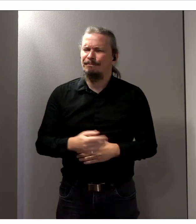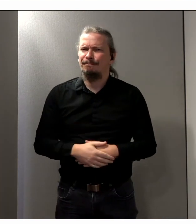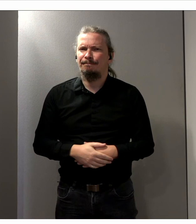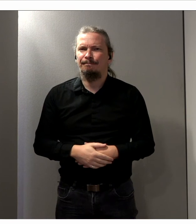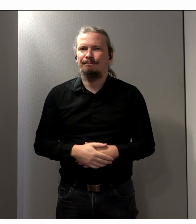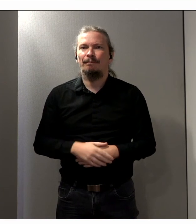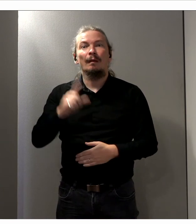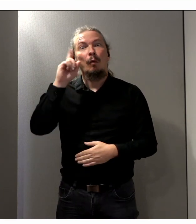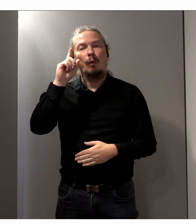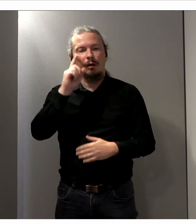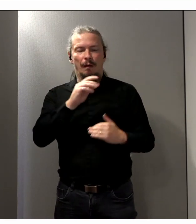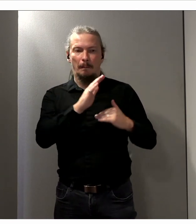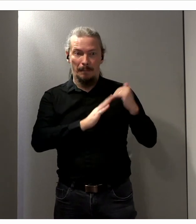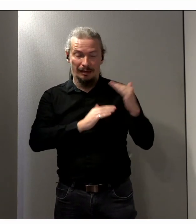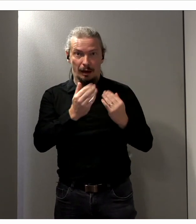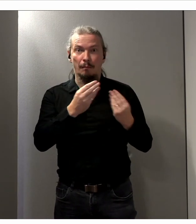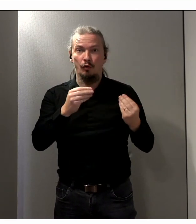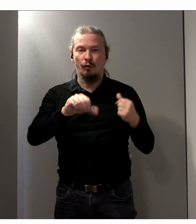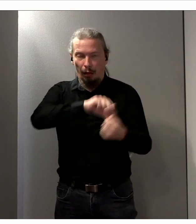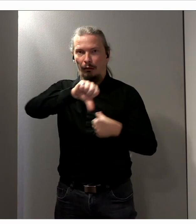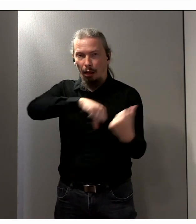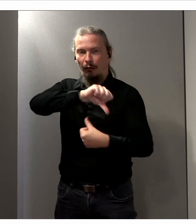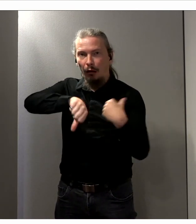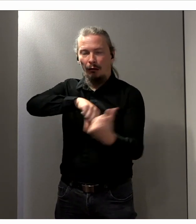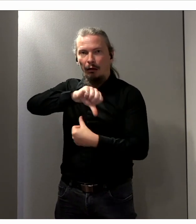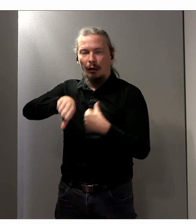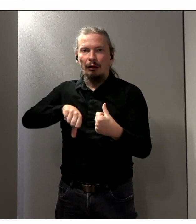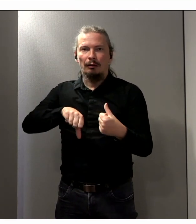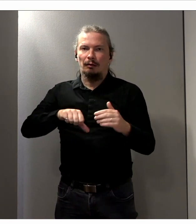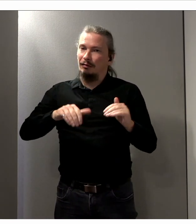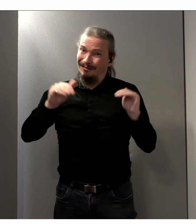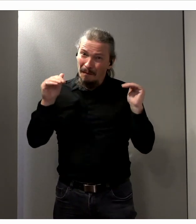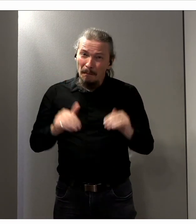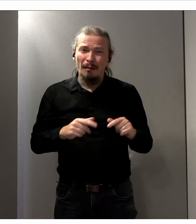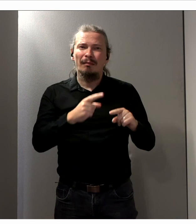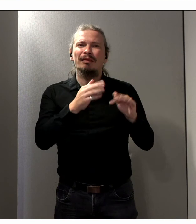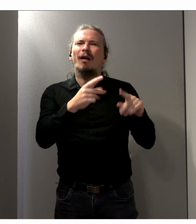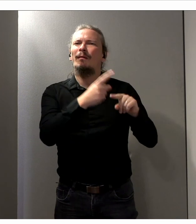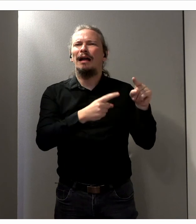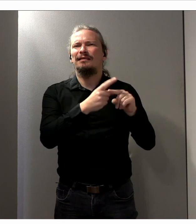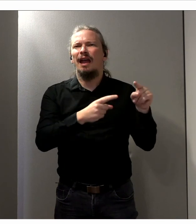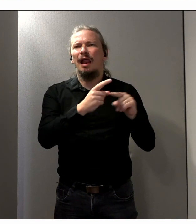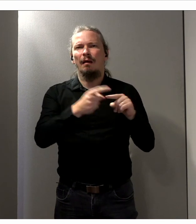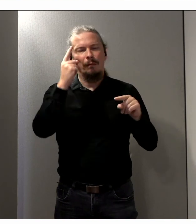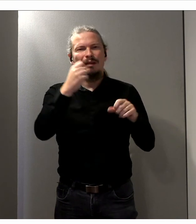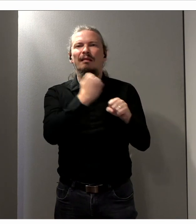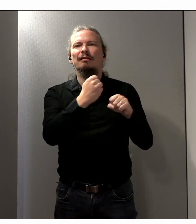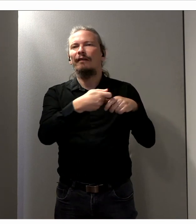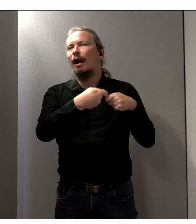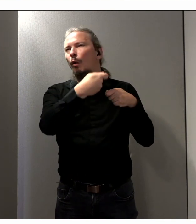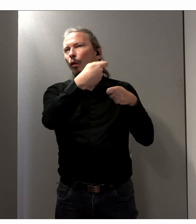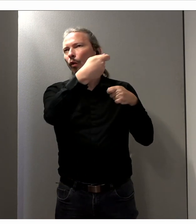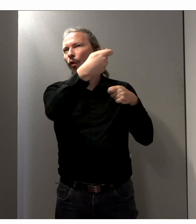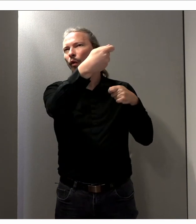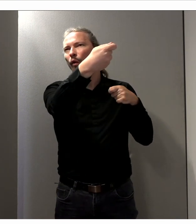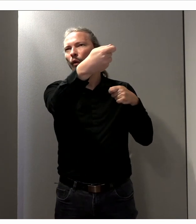parce qu'il faut savoir que c'est un métier où il y a beaucoup de turnover. Et donc, même sur un poste à temps partiel, sur le long terme, ça paraît quand même